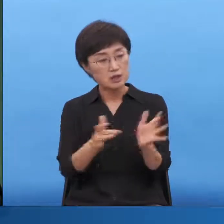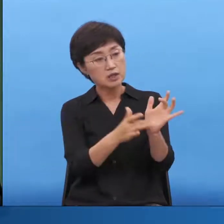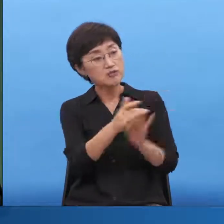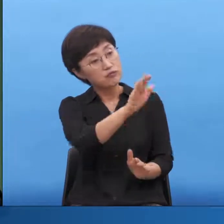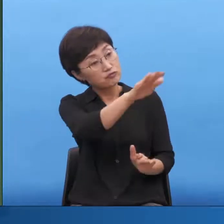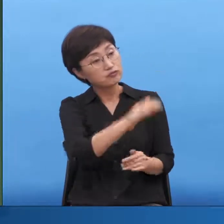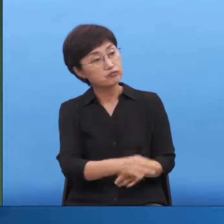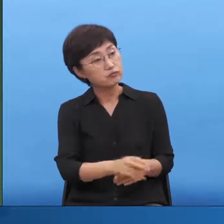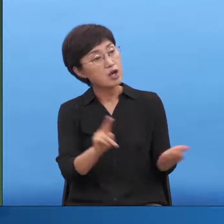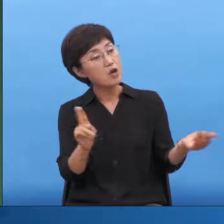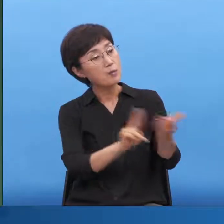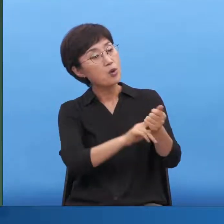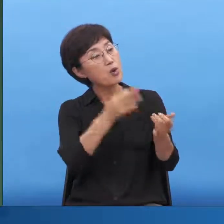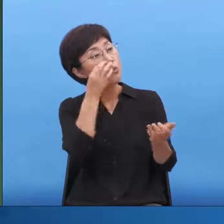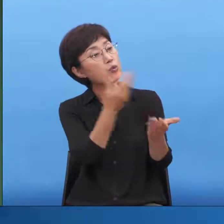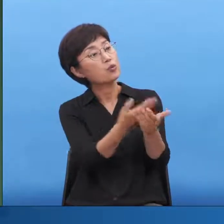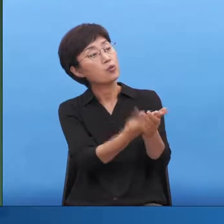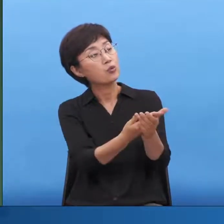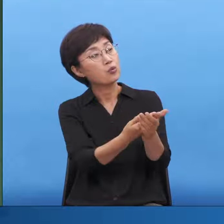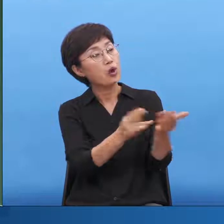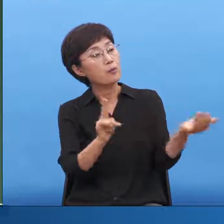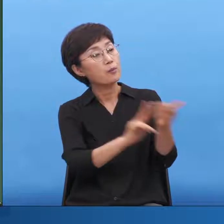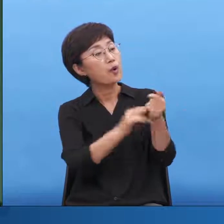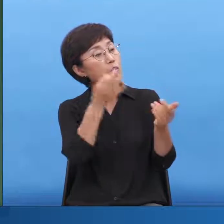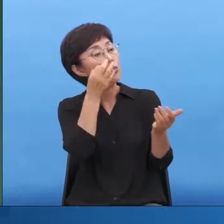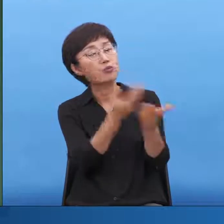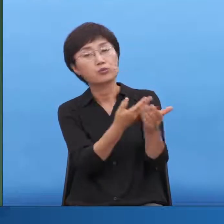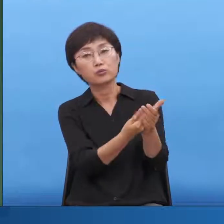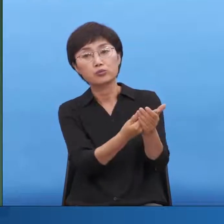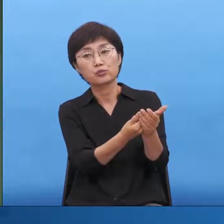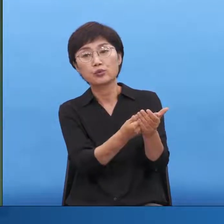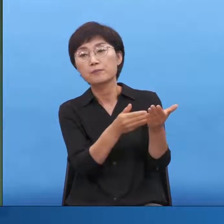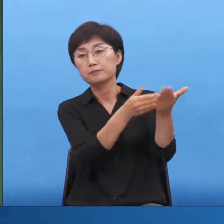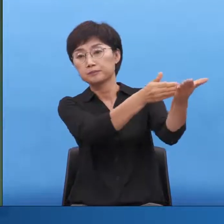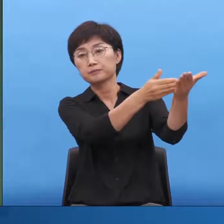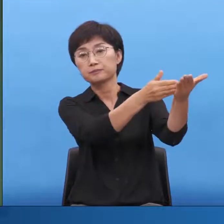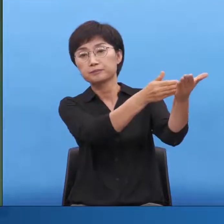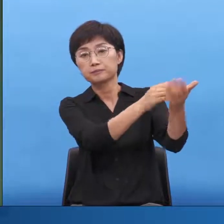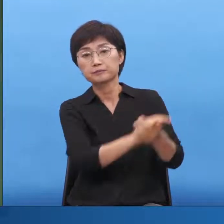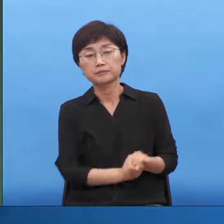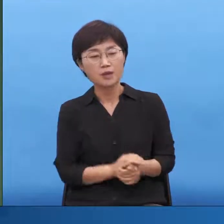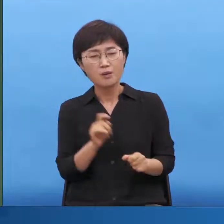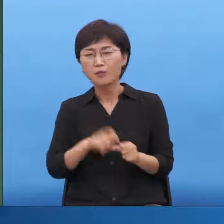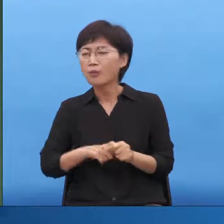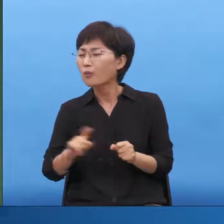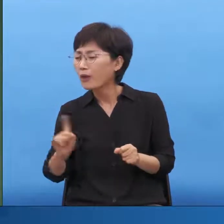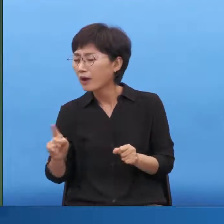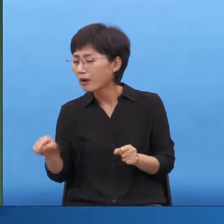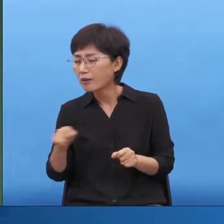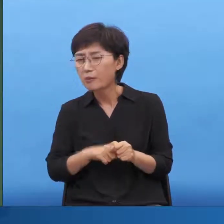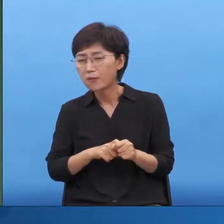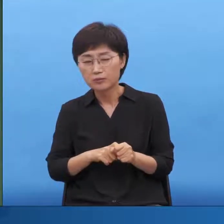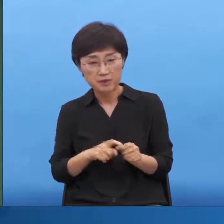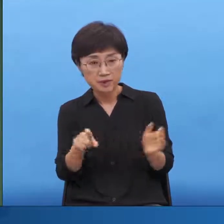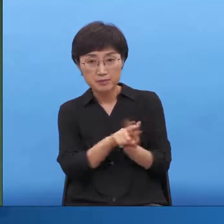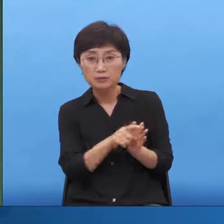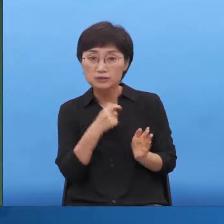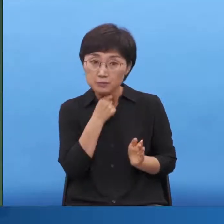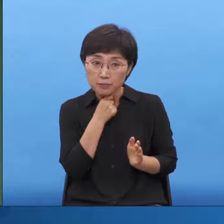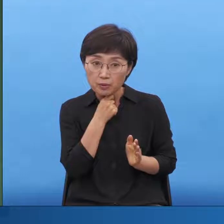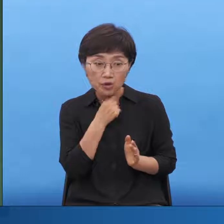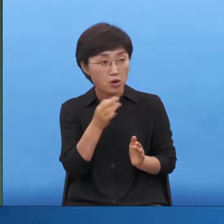是法利赛人来耶稣那里说的。 표적을 보여달라. 求给我们显神迹。 이렇게 얘기했습니다. 是这样求的。 목적은 간단합니다. 믿으려고 하는 게